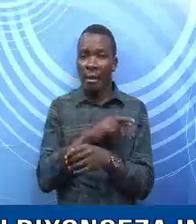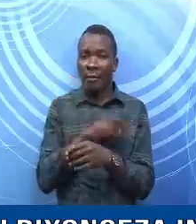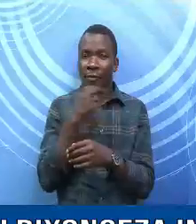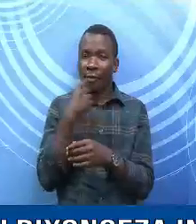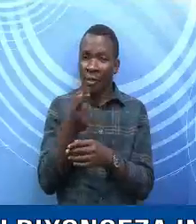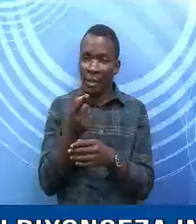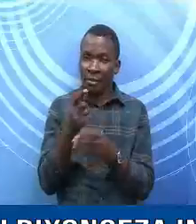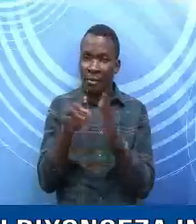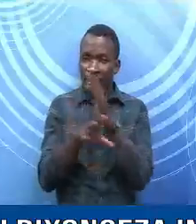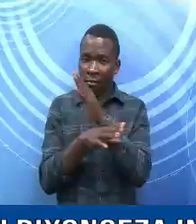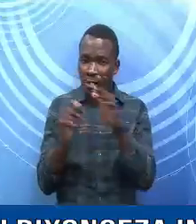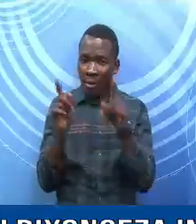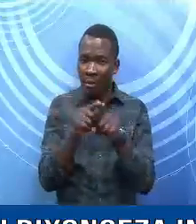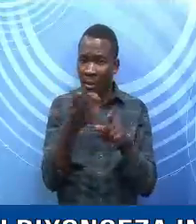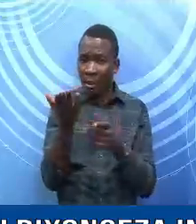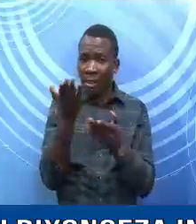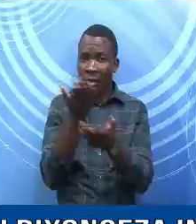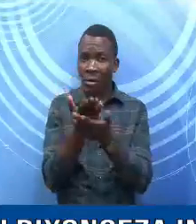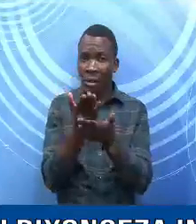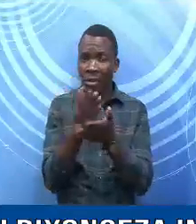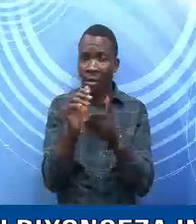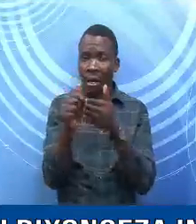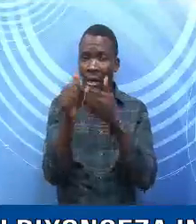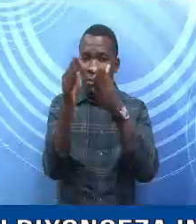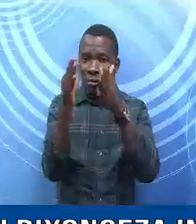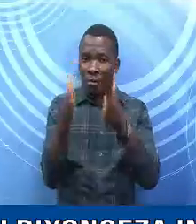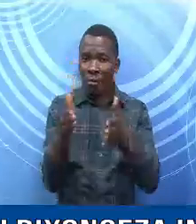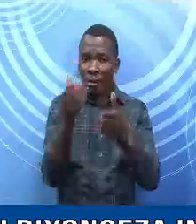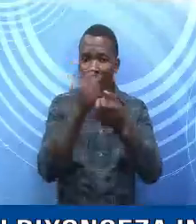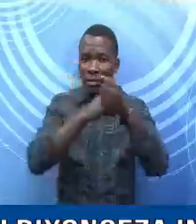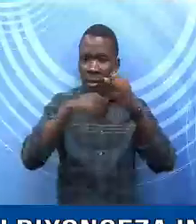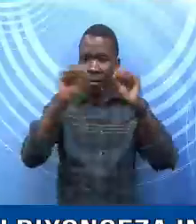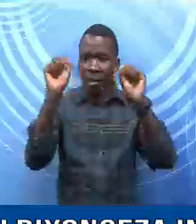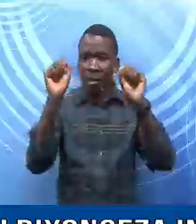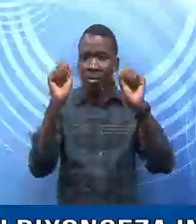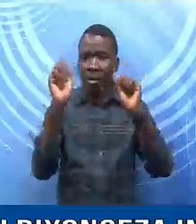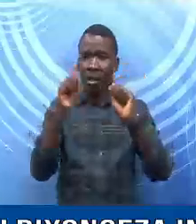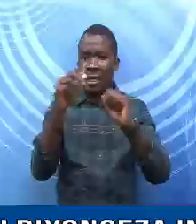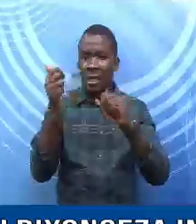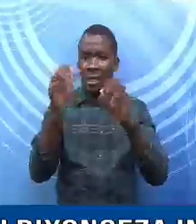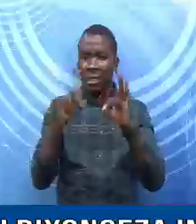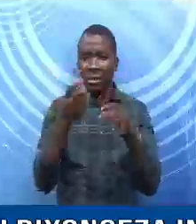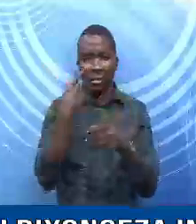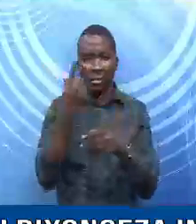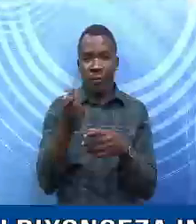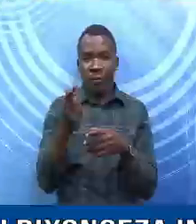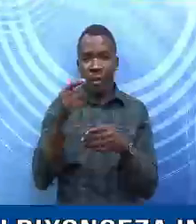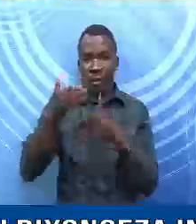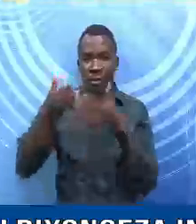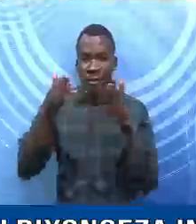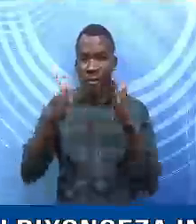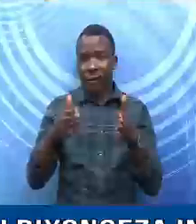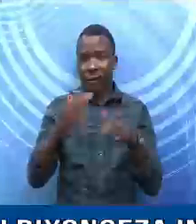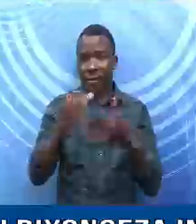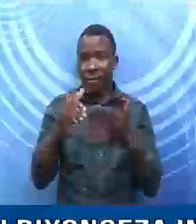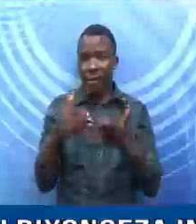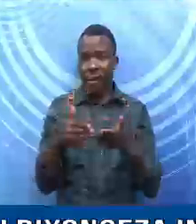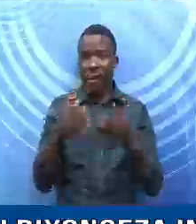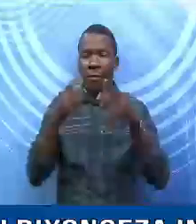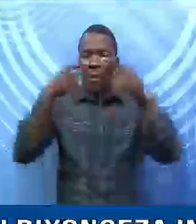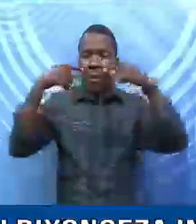ubwo buyobozi kugira ngo buzaturenganure nta n'ikindi nabona kindi. Abaturanyi bari no mu kigero cy'aba bakecuru bombi nabo batangaza ko